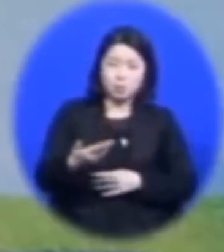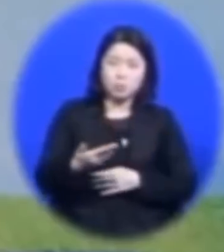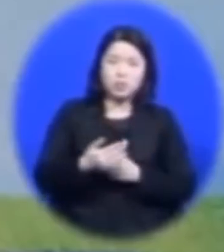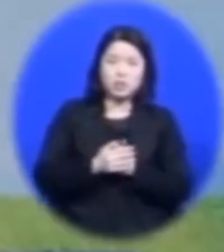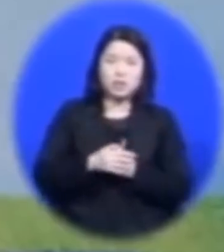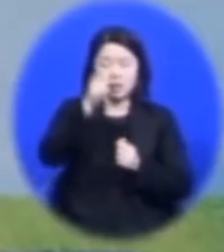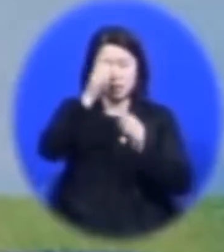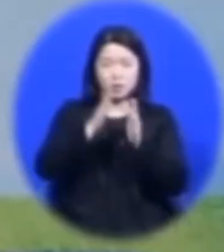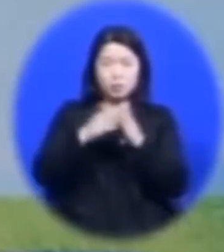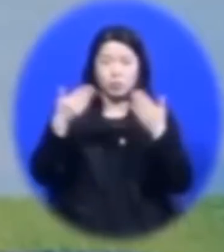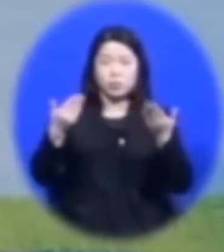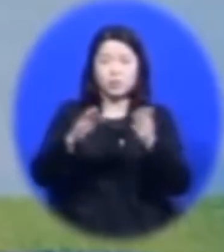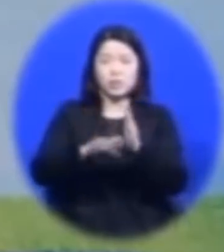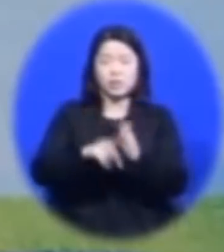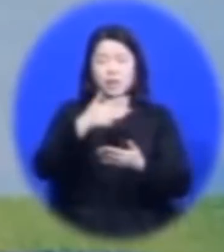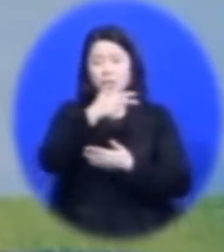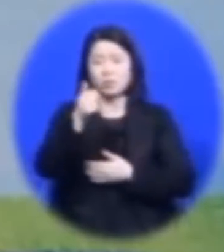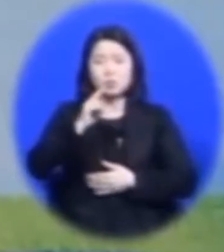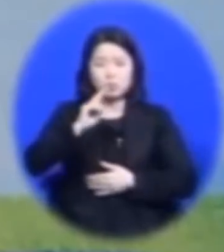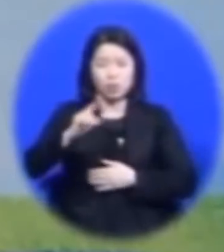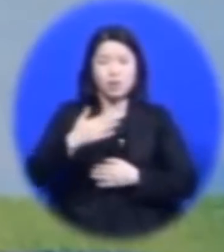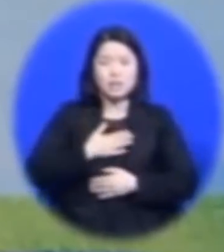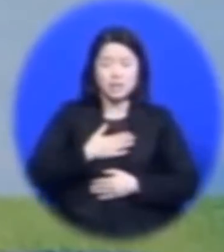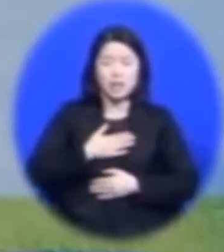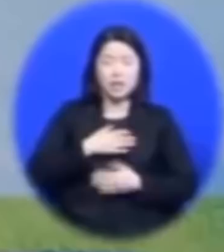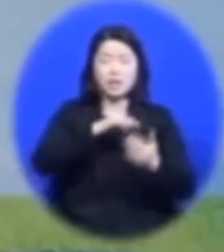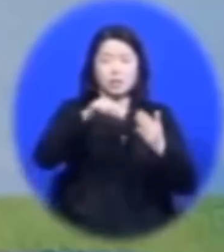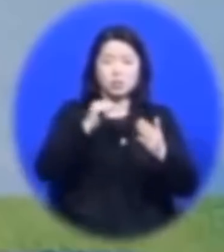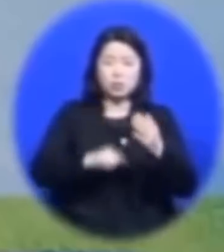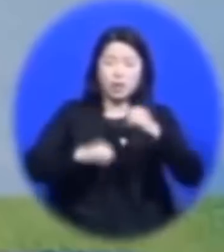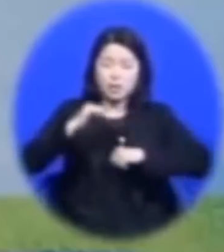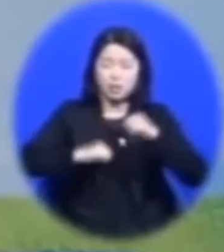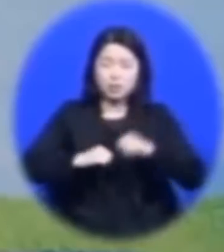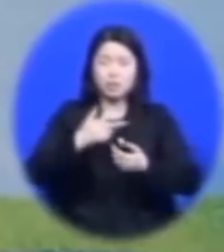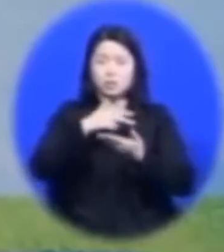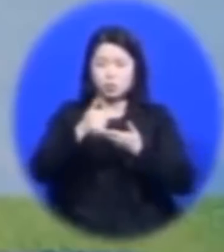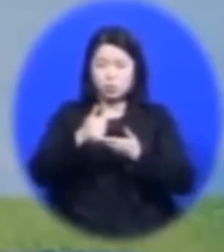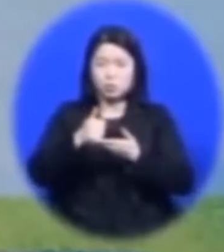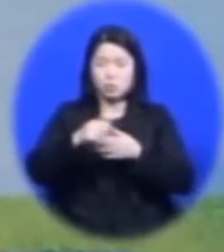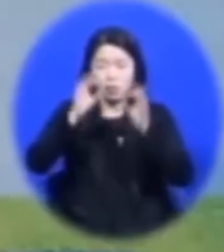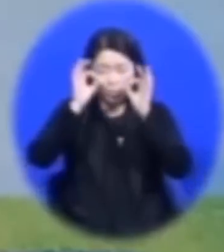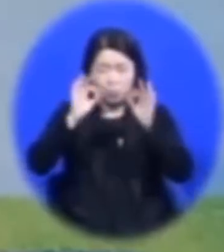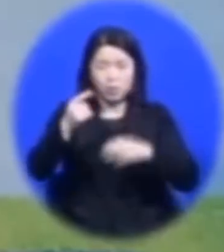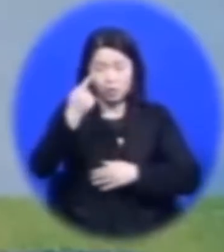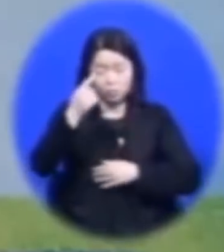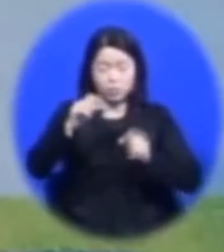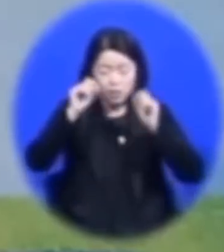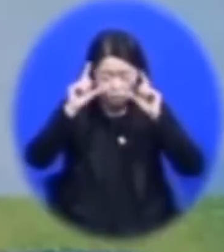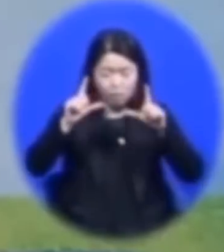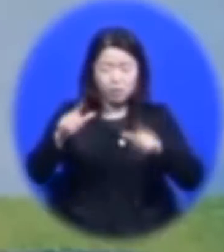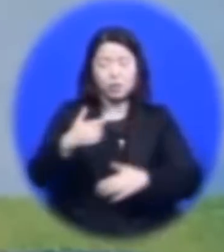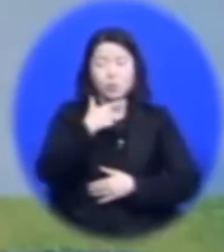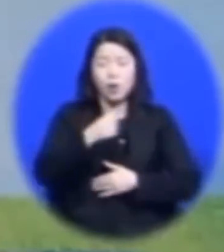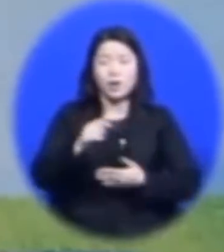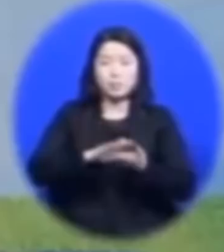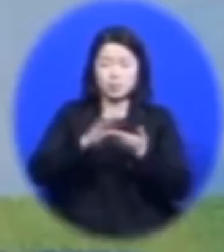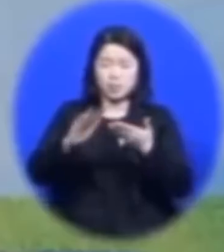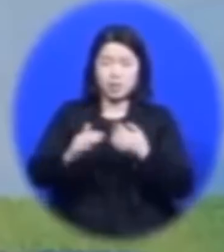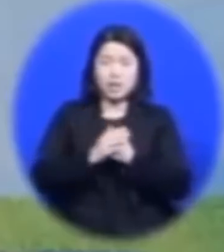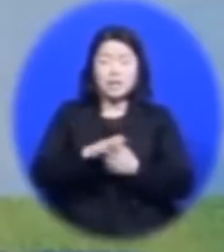기도하실 때 주여 제가 제 속에서 역사하시는 주님을 보게 눈이 열리지 길거나